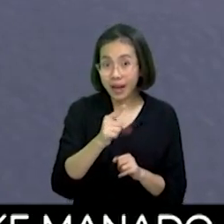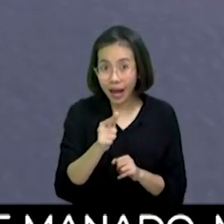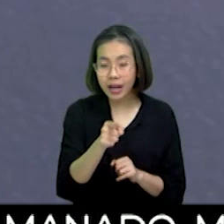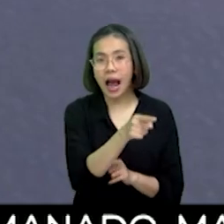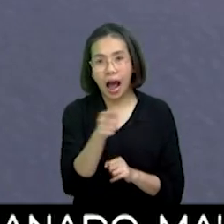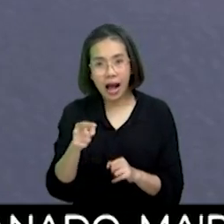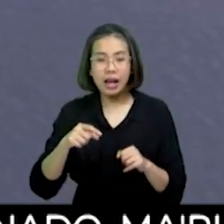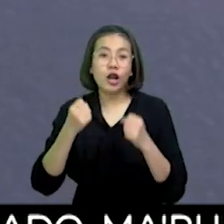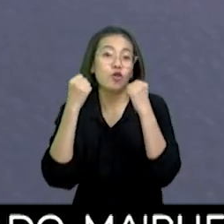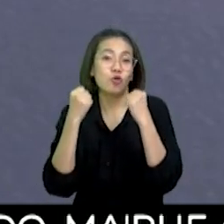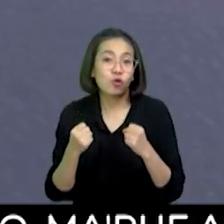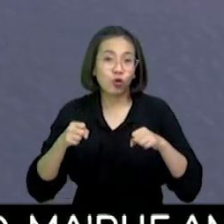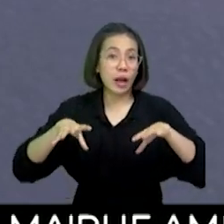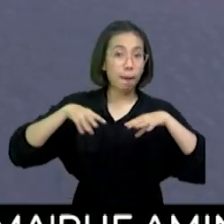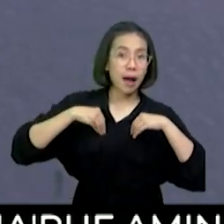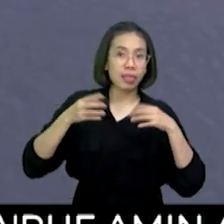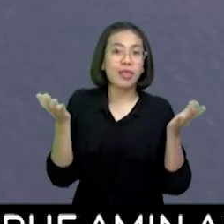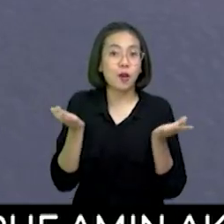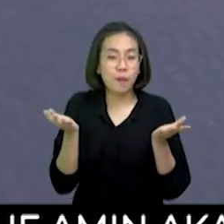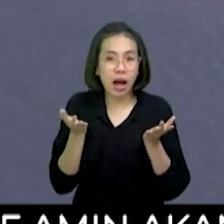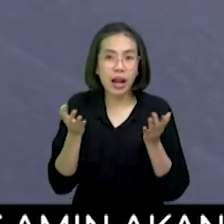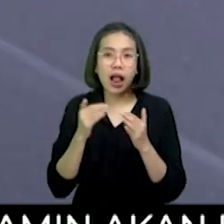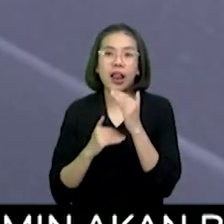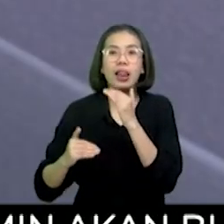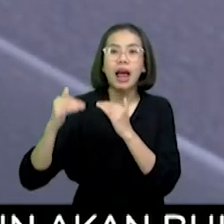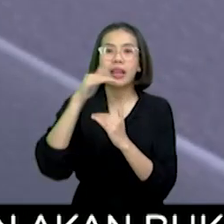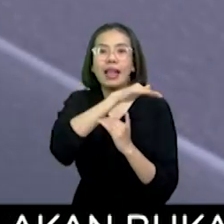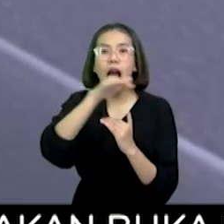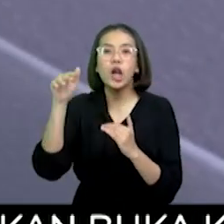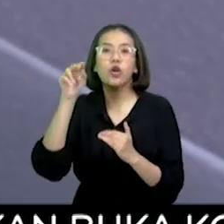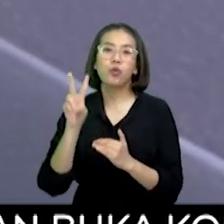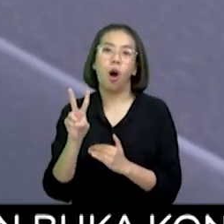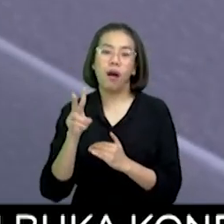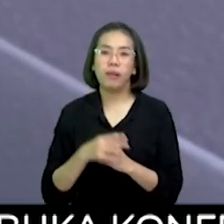akan mendapatkan tempat duduk di lantai 2 Pit Building.